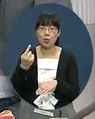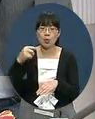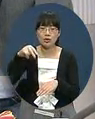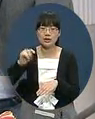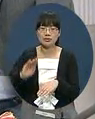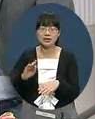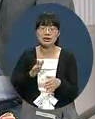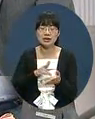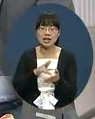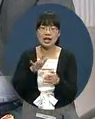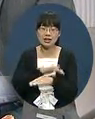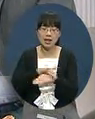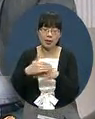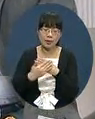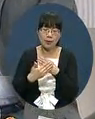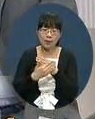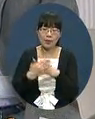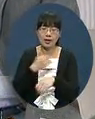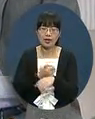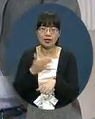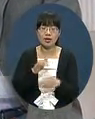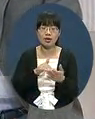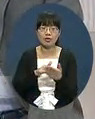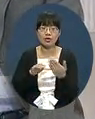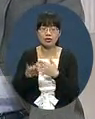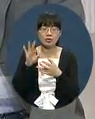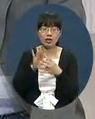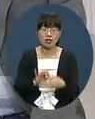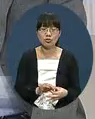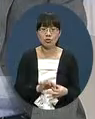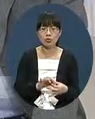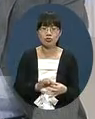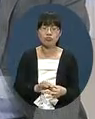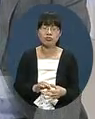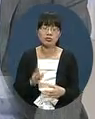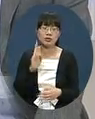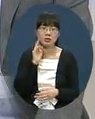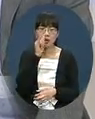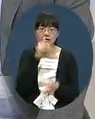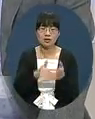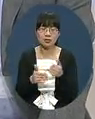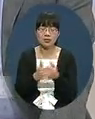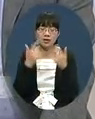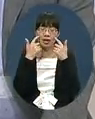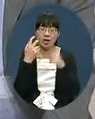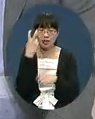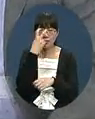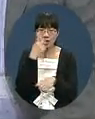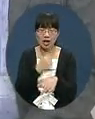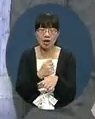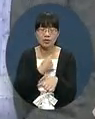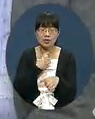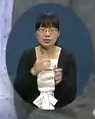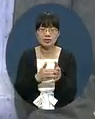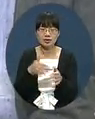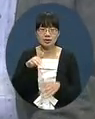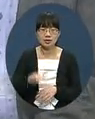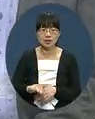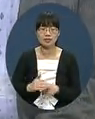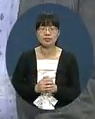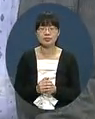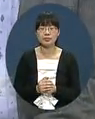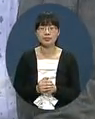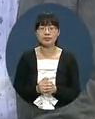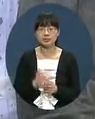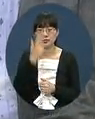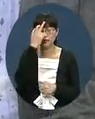이후에도 점점 이제 증상이 계속되니까 이제 정확한 아토피 진단하고 검사를 받고 싶은데 네. 네.